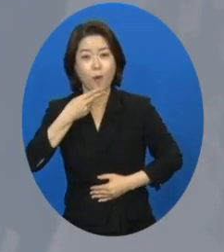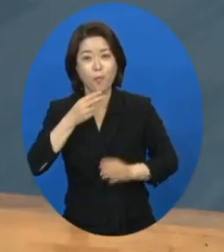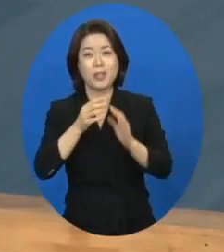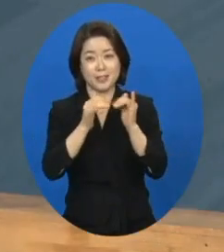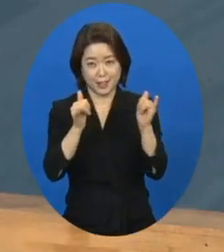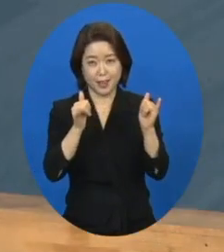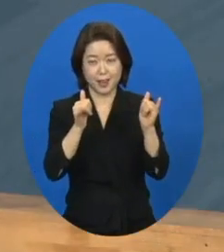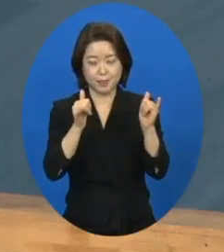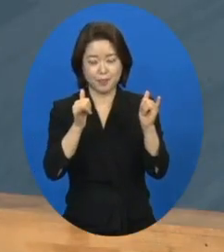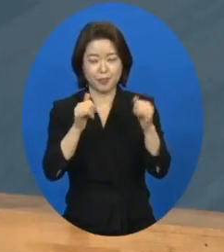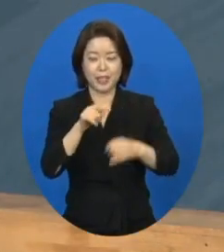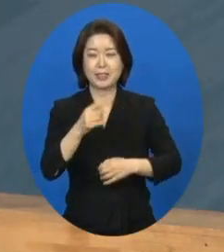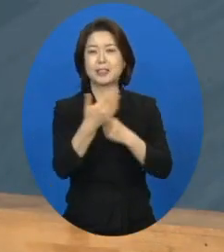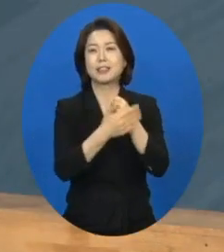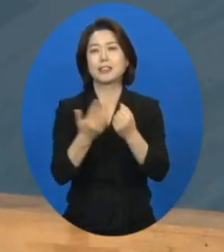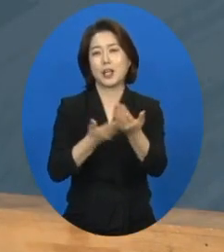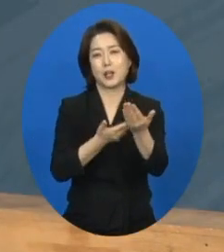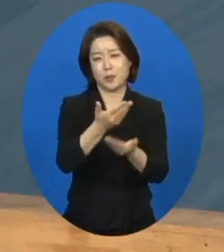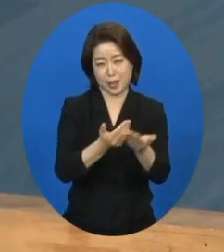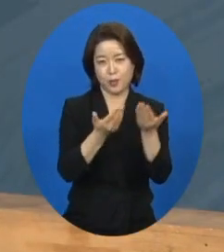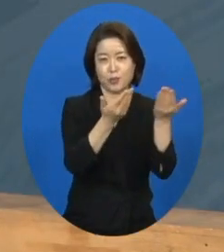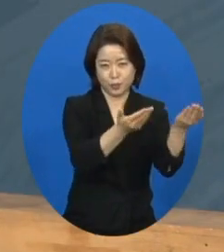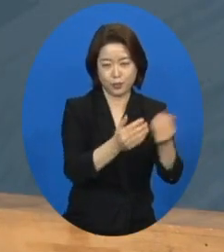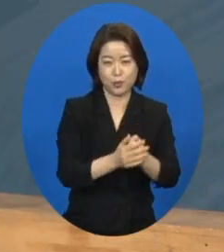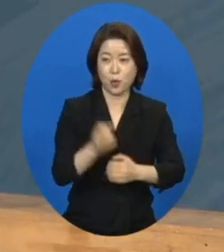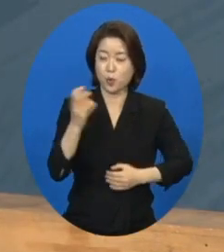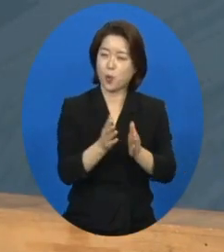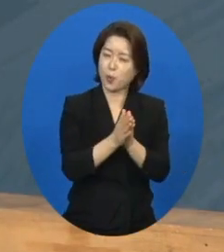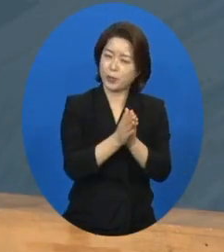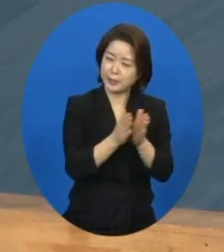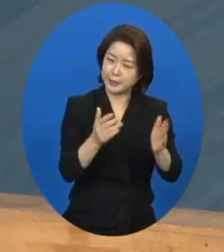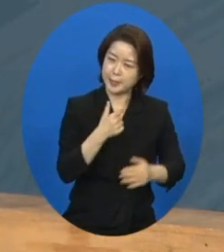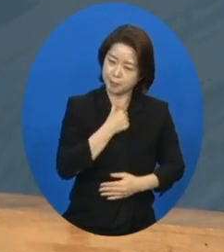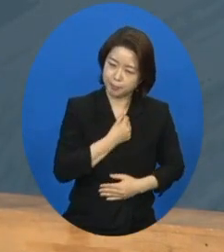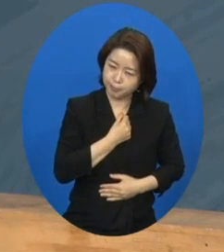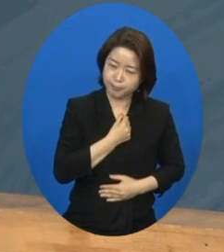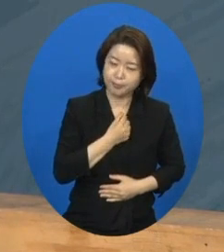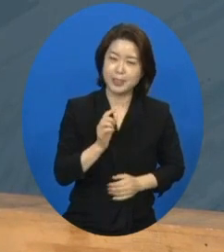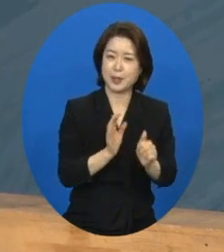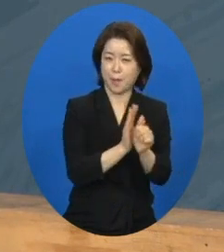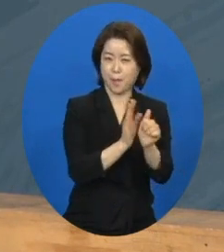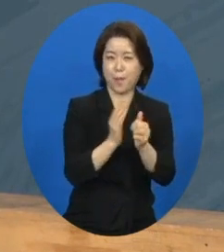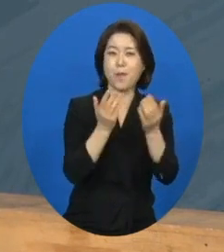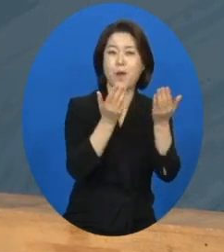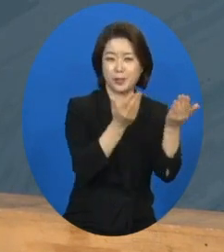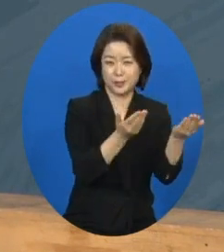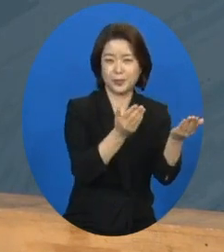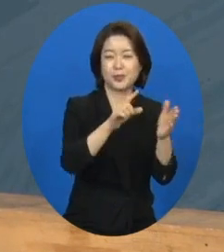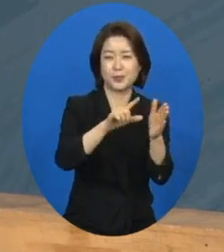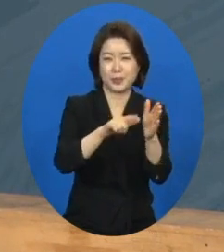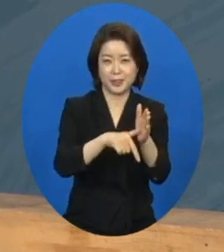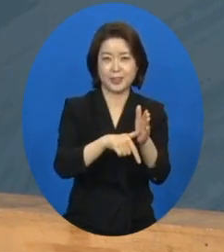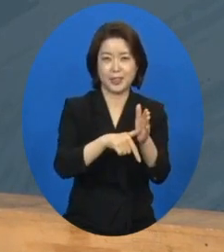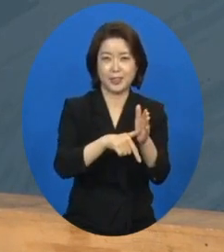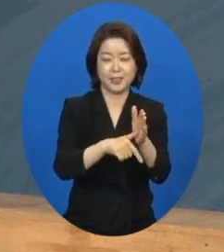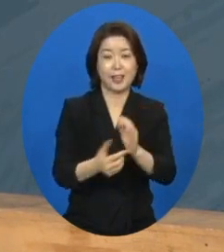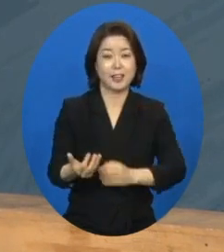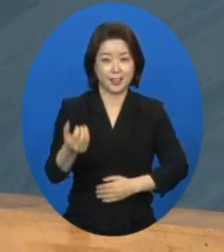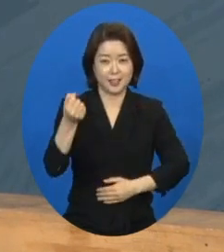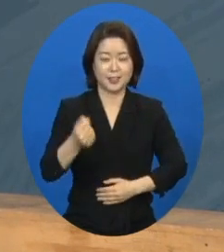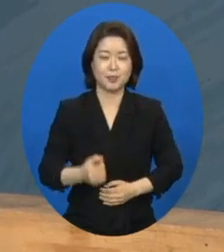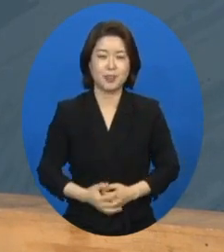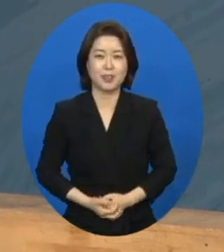교우들에게 그 은혜도 나누고 또 시작할 수 있는 일을 격려해 드리는 시간